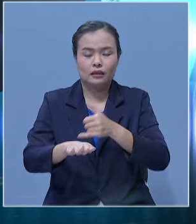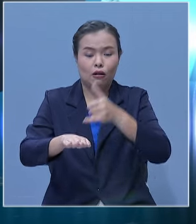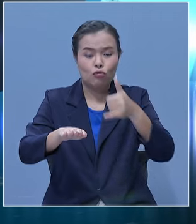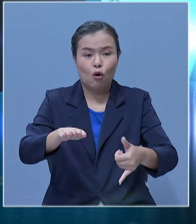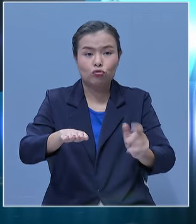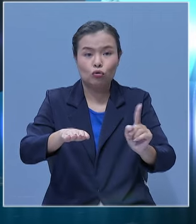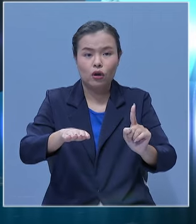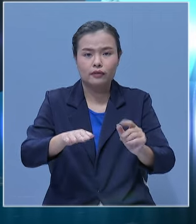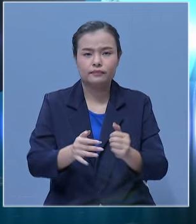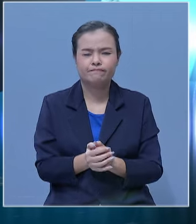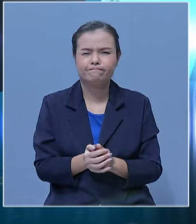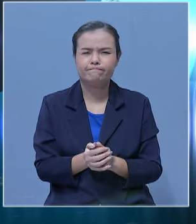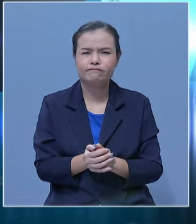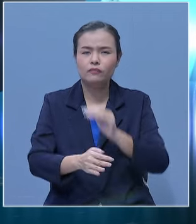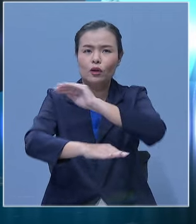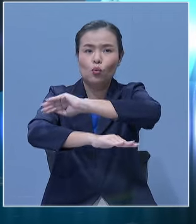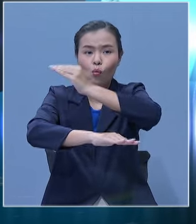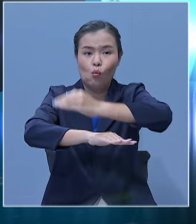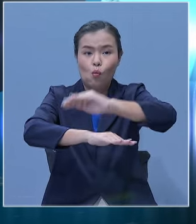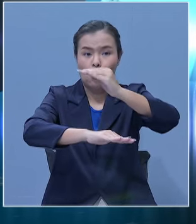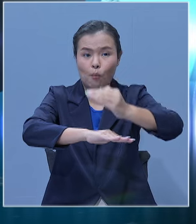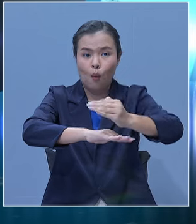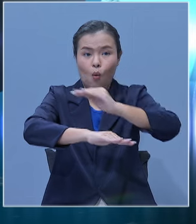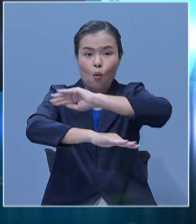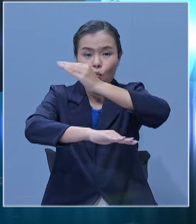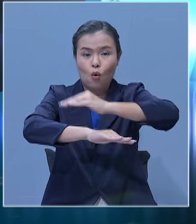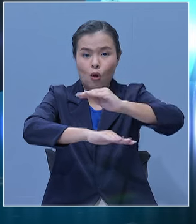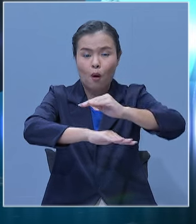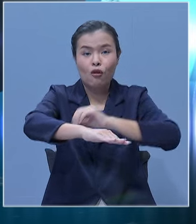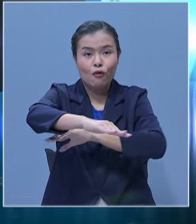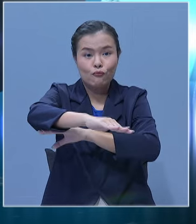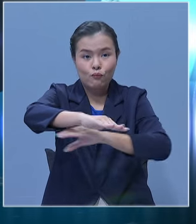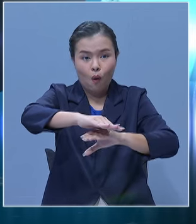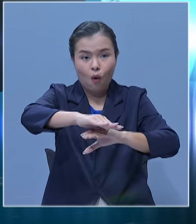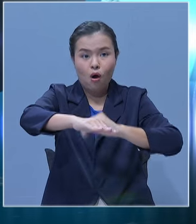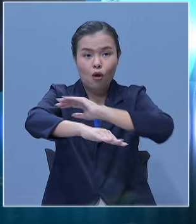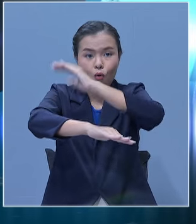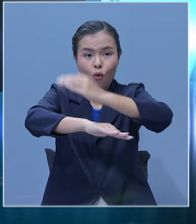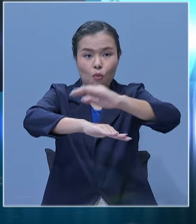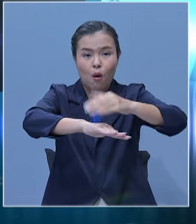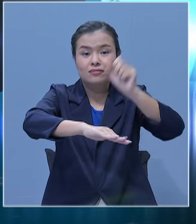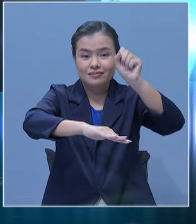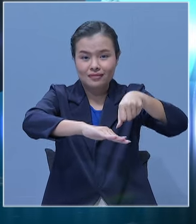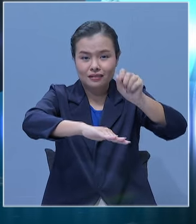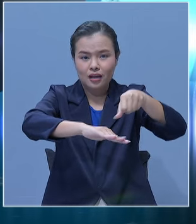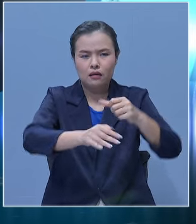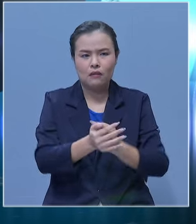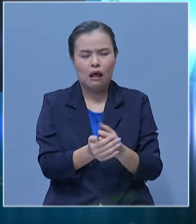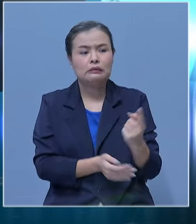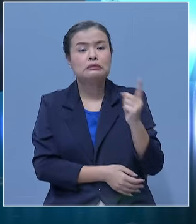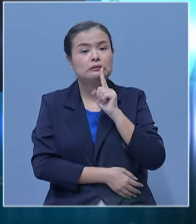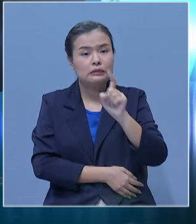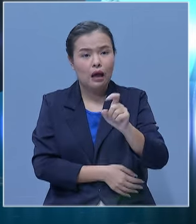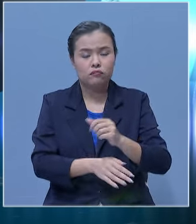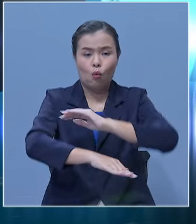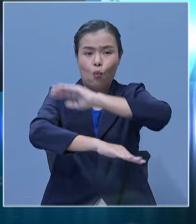น มันลงหัวลำโพงค่ะ สถานีหัวลำโพงขึ้นรถไฟใต้ดินไปลงหัวลำโพงใช่ไหมครับ ใช่เพราะว่าเขาเป็นคนมาถามเลยว่าหัวล